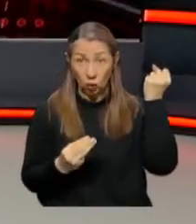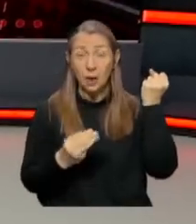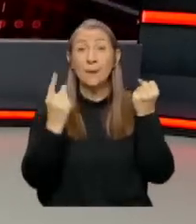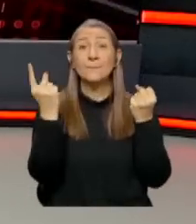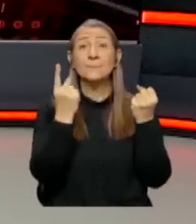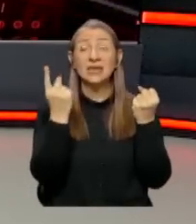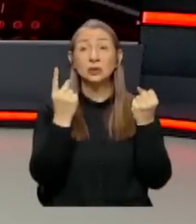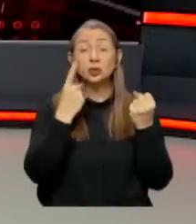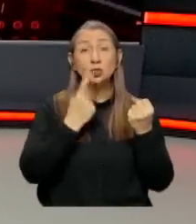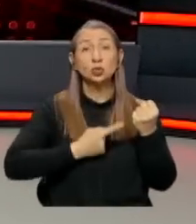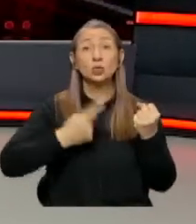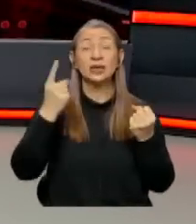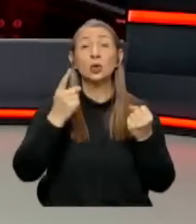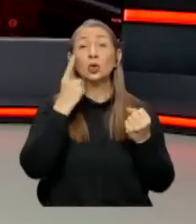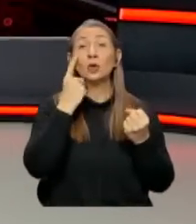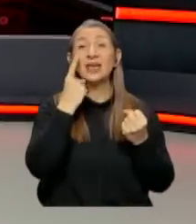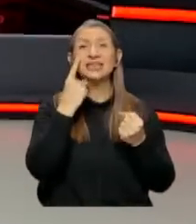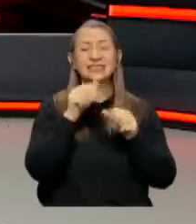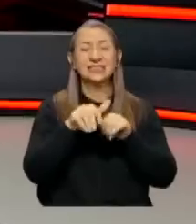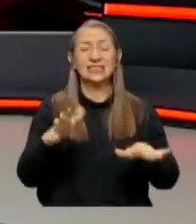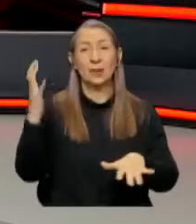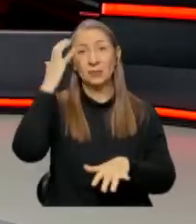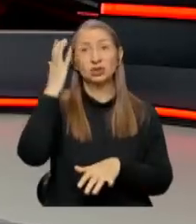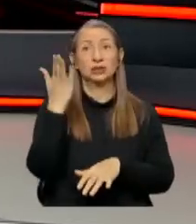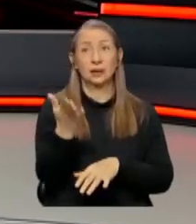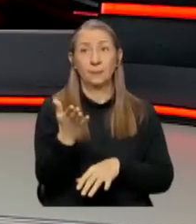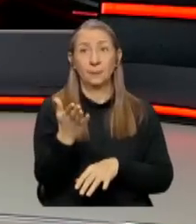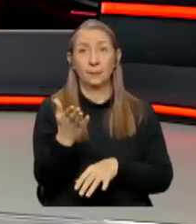bir cumhurbaşkanlığı hükümet sisteminin başında.